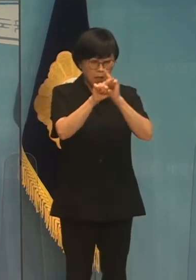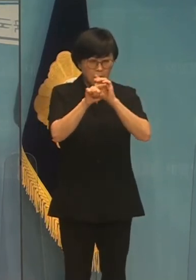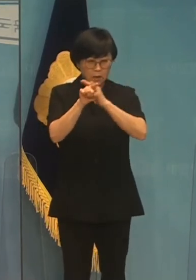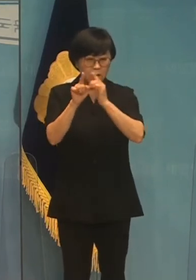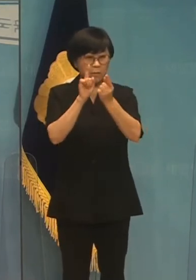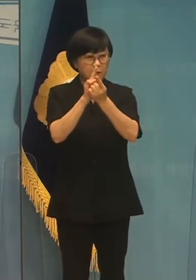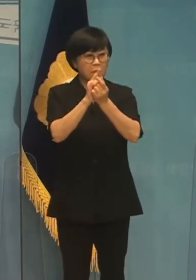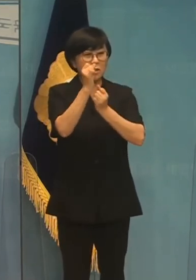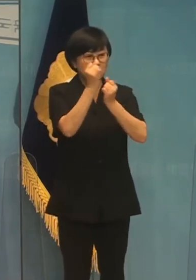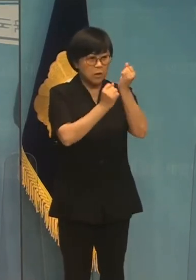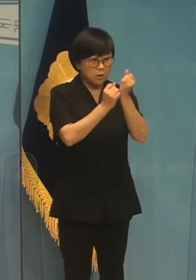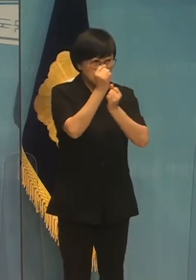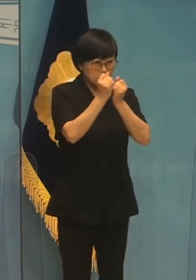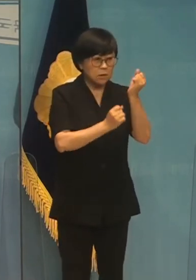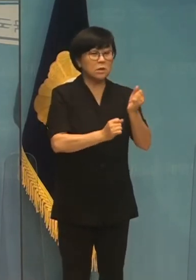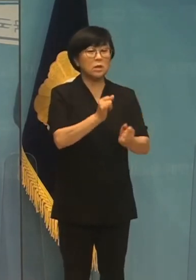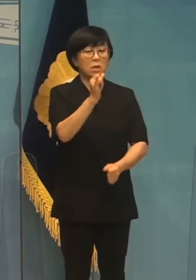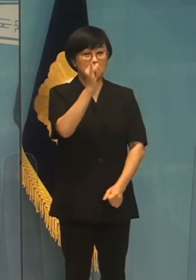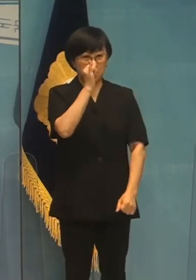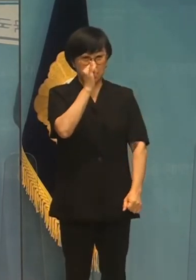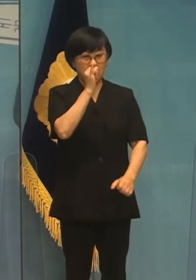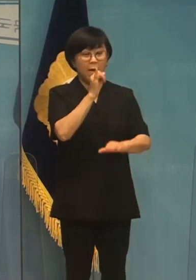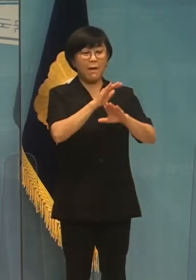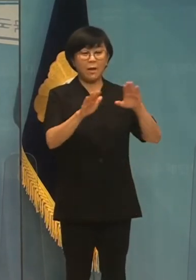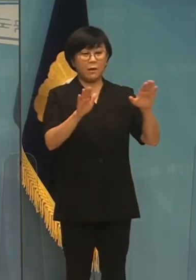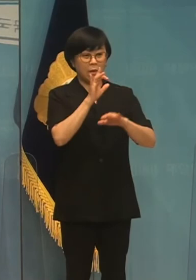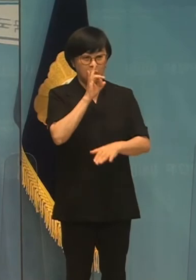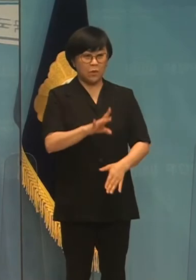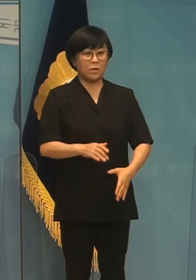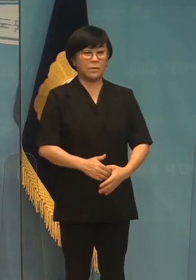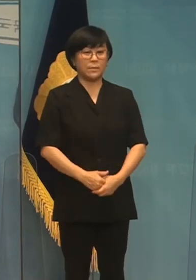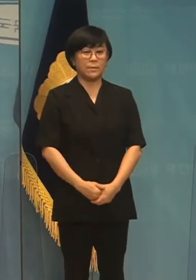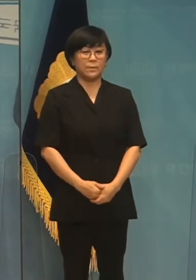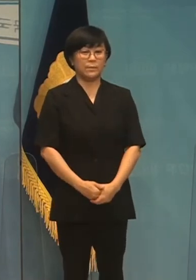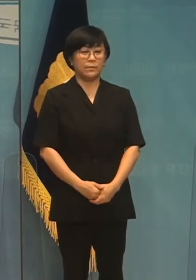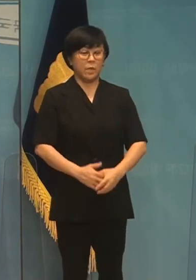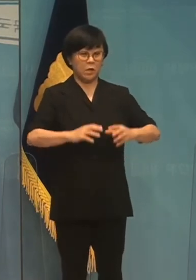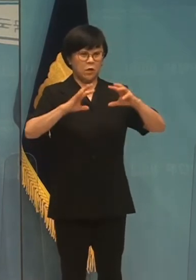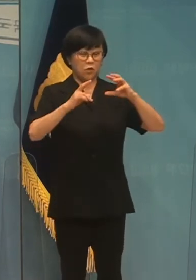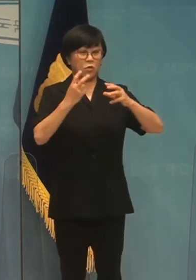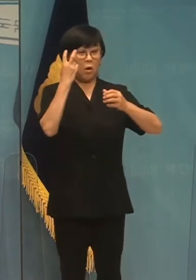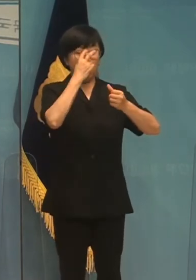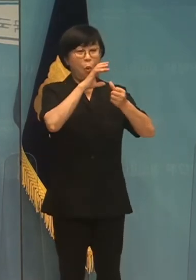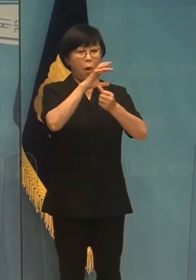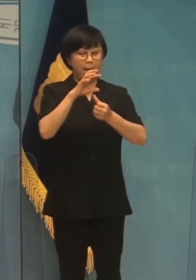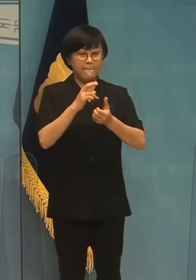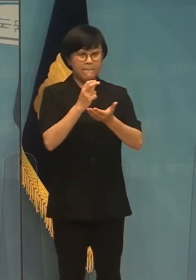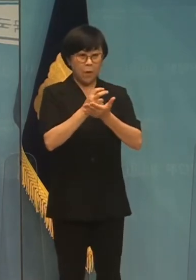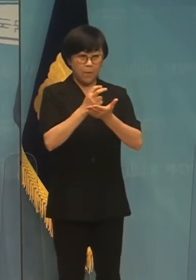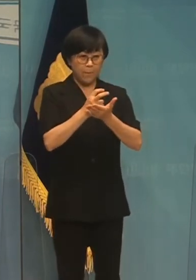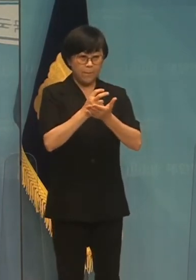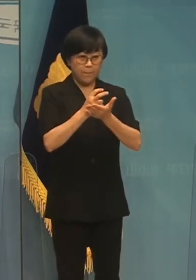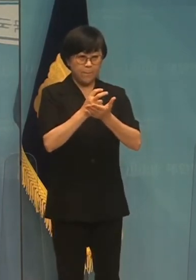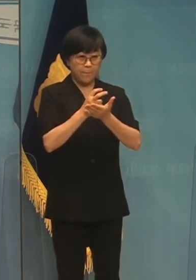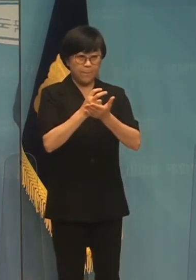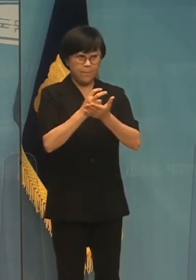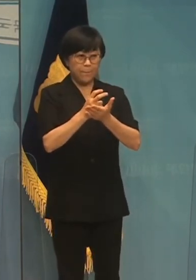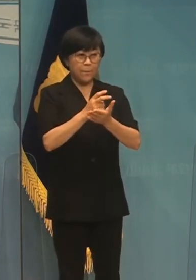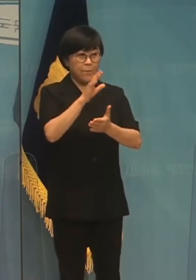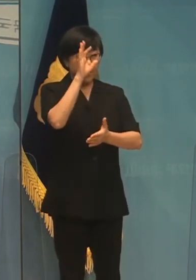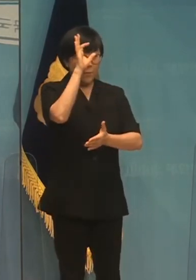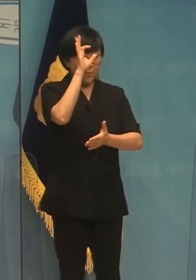찾아다니면서 설득한다고 해결될 일이 아닙니다. 국가보안법을 내세워서 보이는